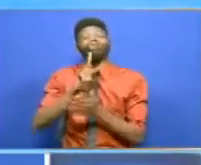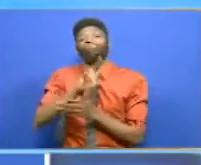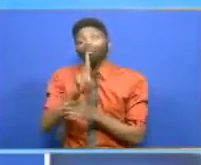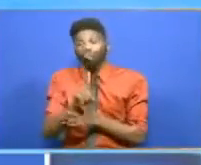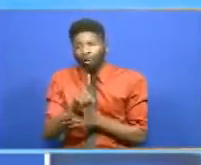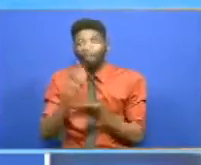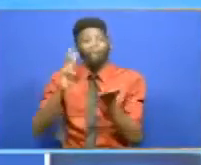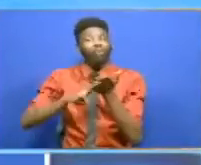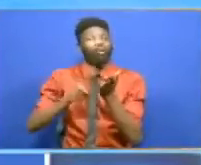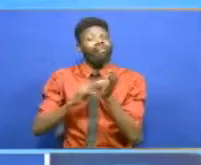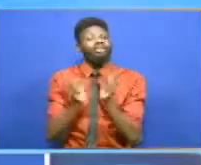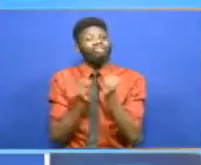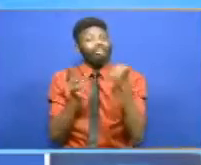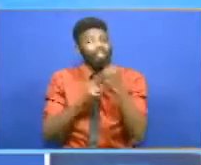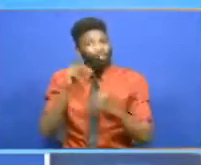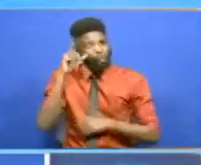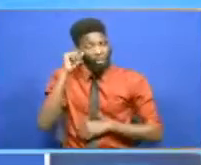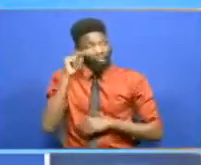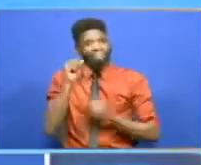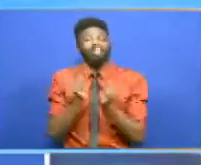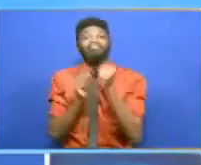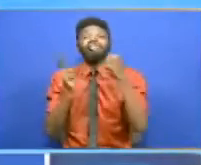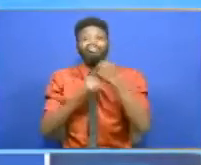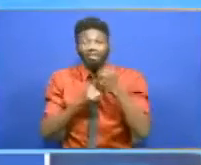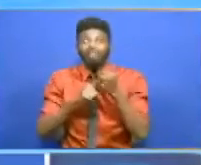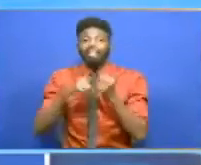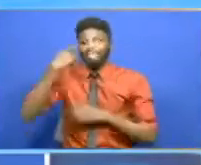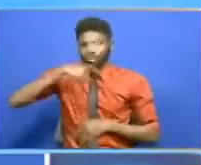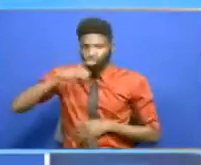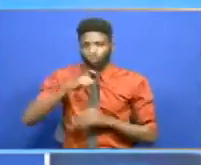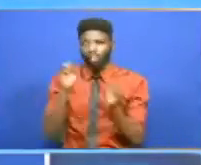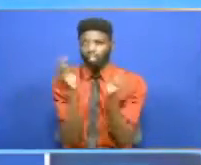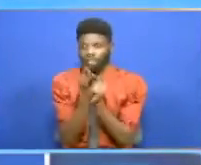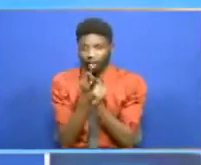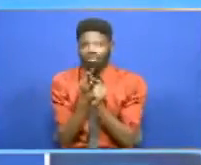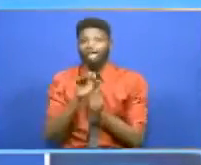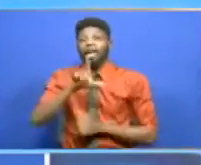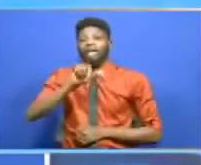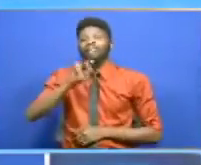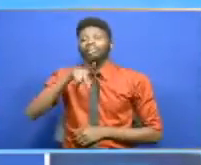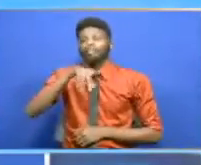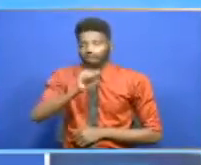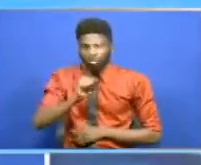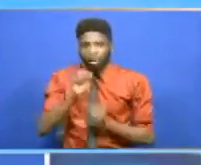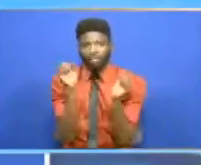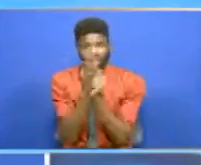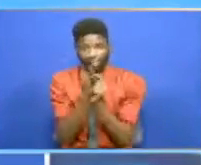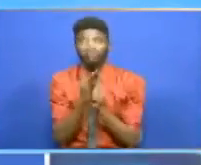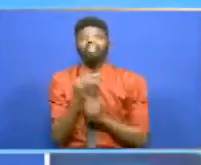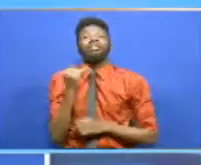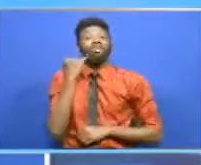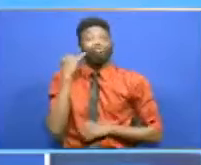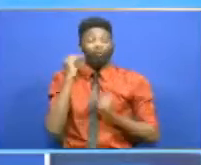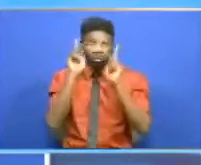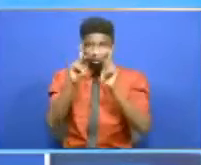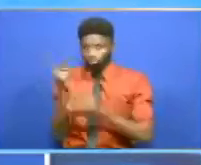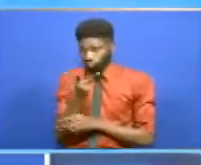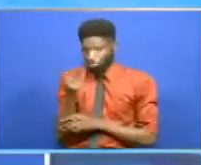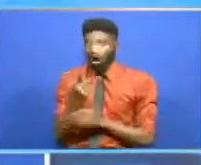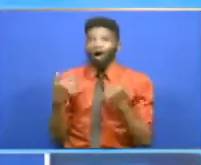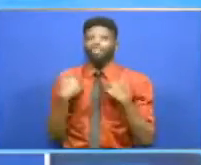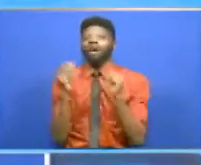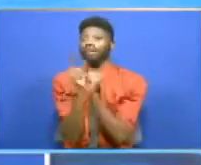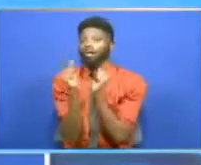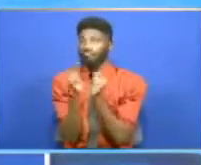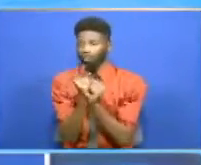17, Mombasa 16, Kitui 13, Laikipia 13, both Nakuru and Kisumu have 11